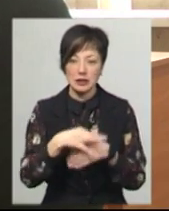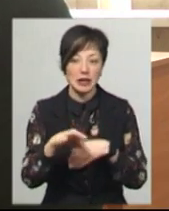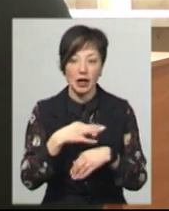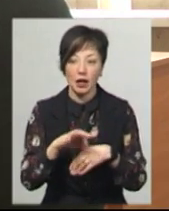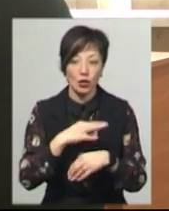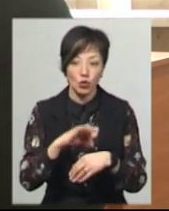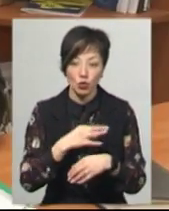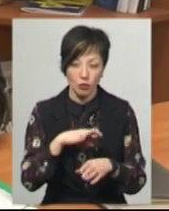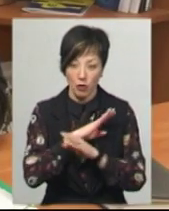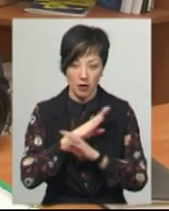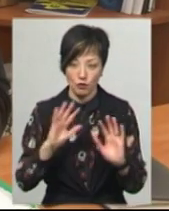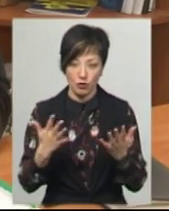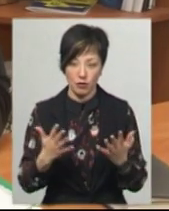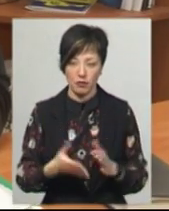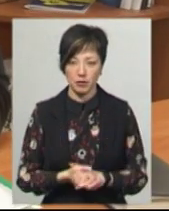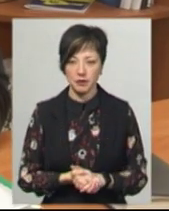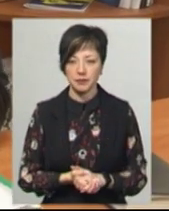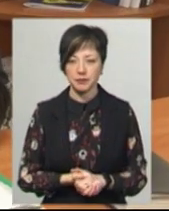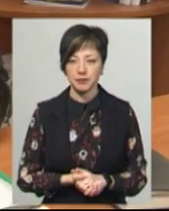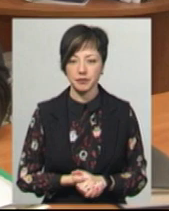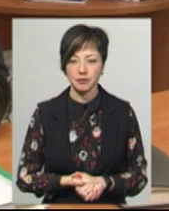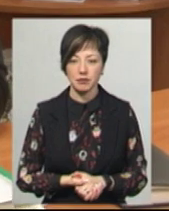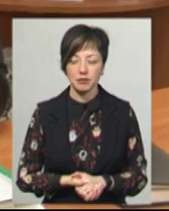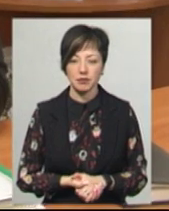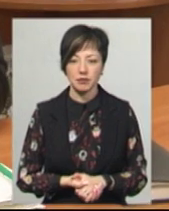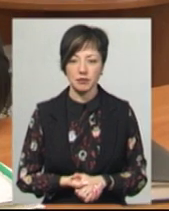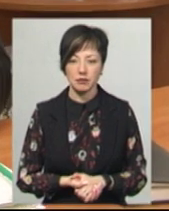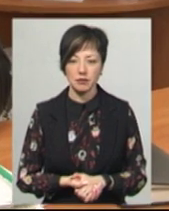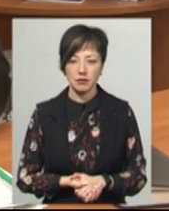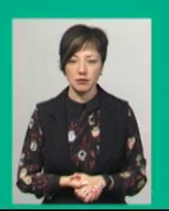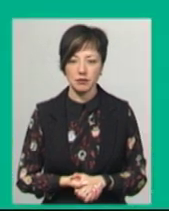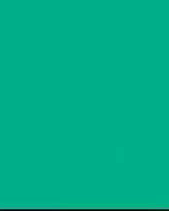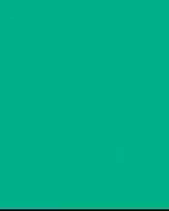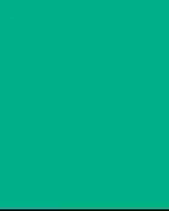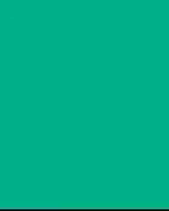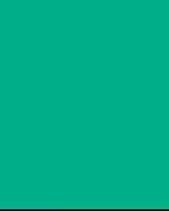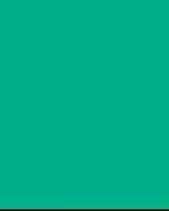будь-якому випадку помреш. Світлана Поробок, Іван Мовчан. Новини на Суспільному. Хмельницький.